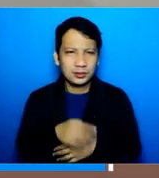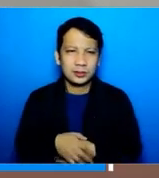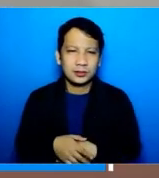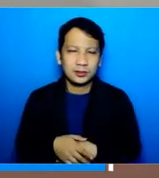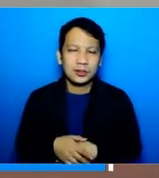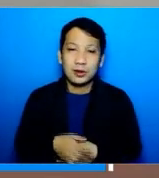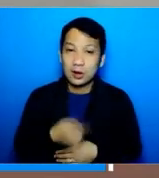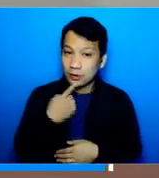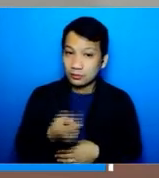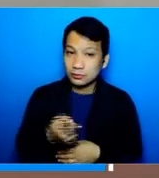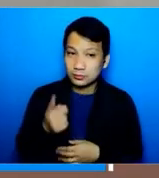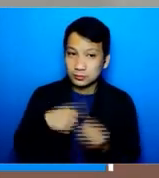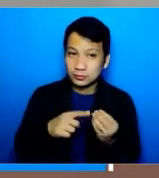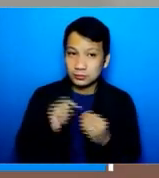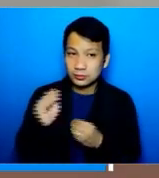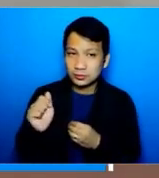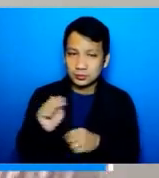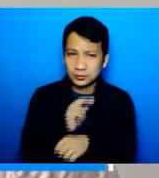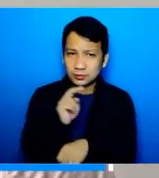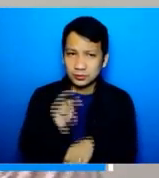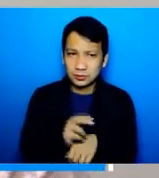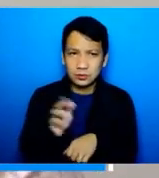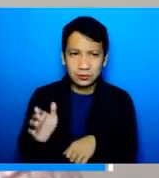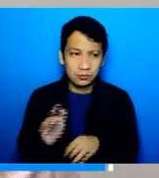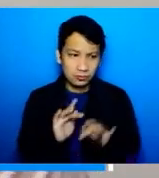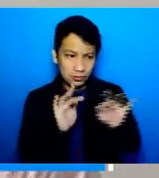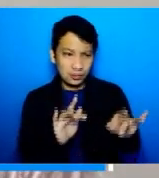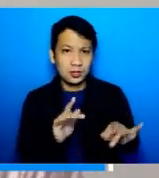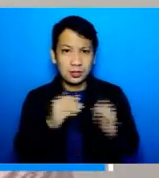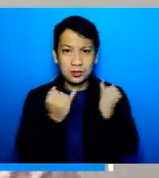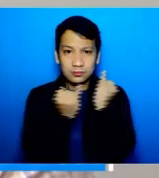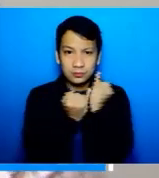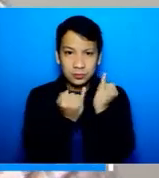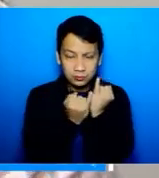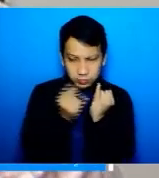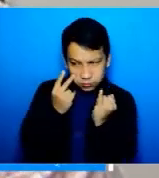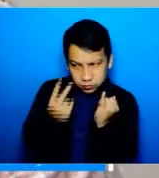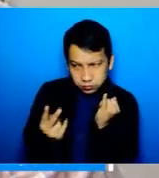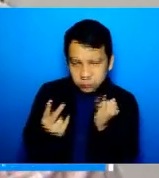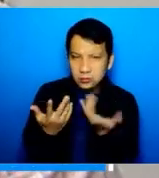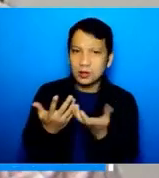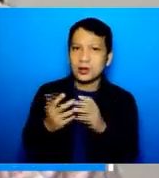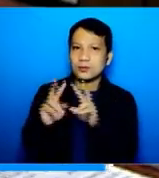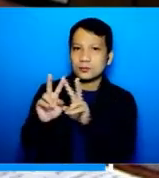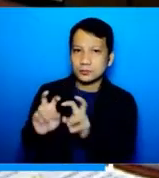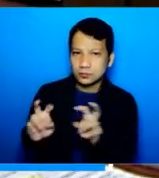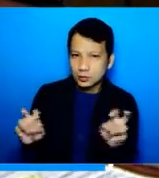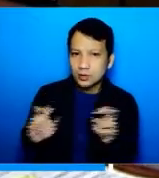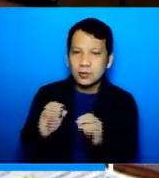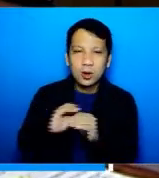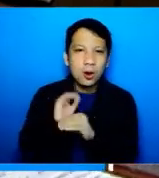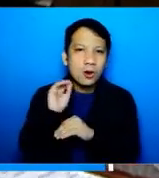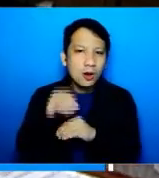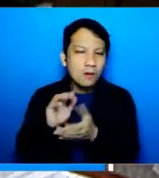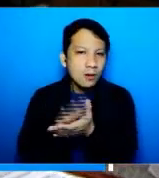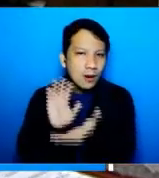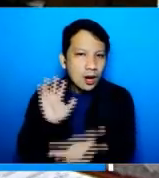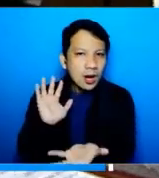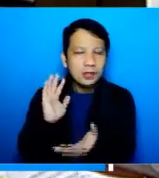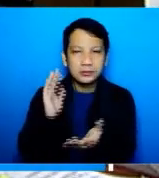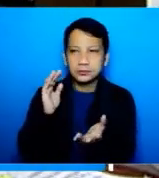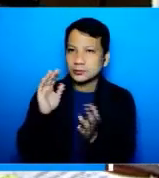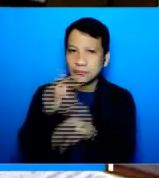sa National Bureau of Investigation, mismo ang PhilHealth ang nakapansin at nagpaimbestiga sa umano'y overpriced singil na mga ospital